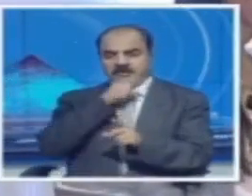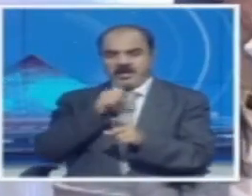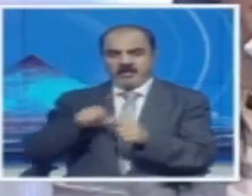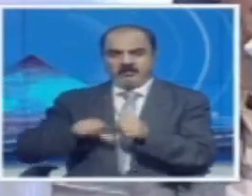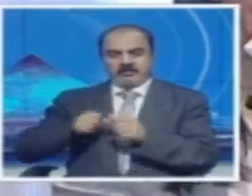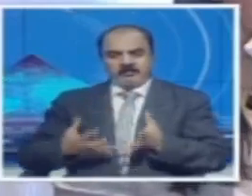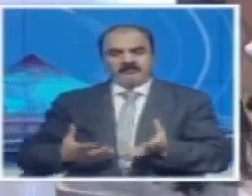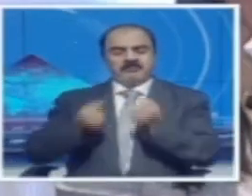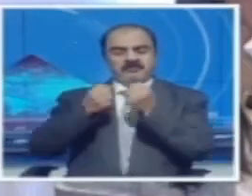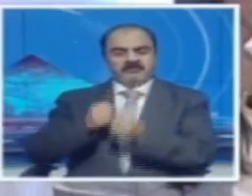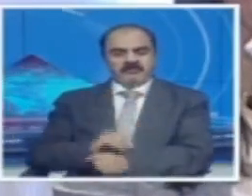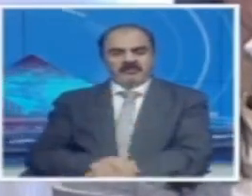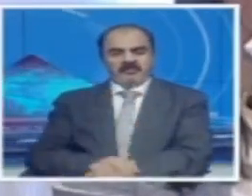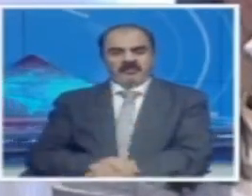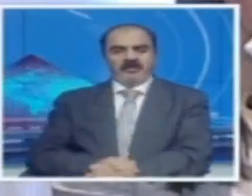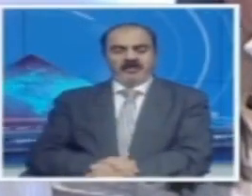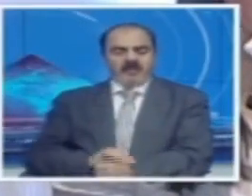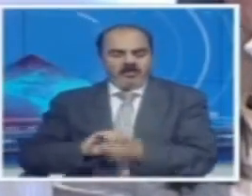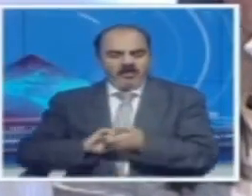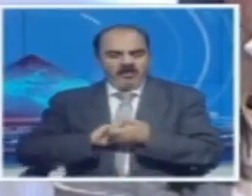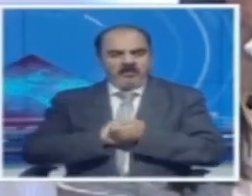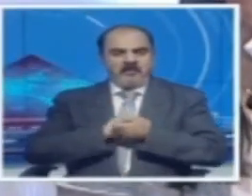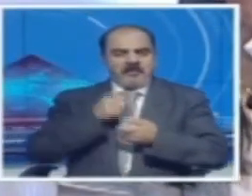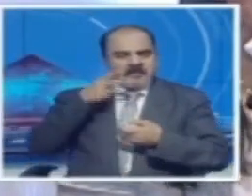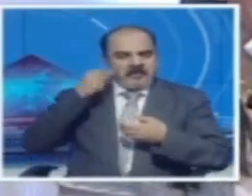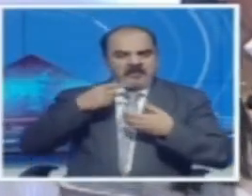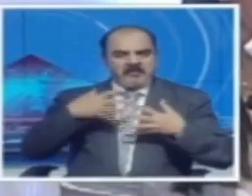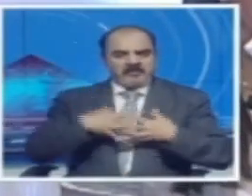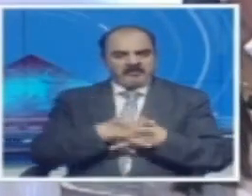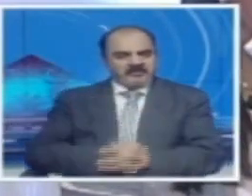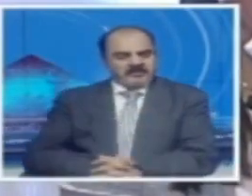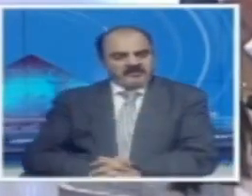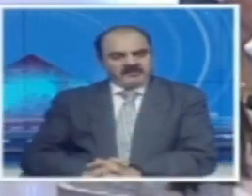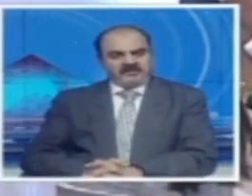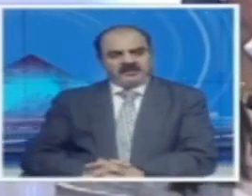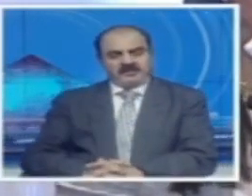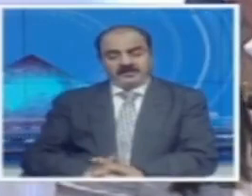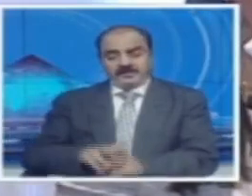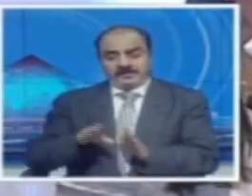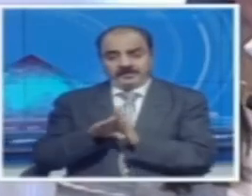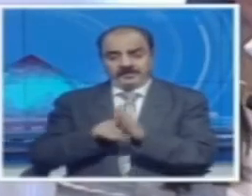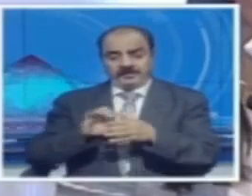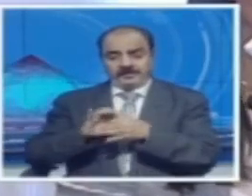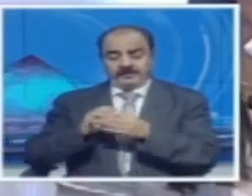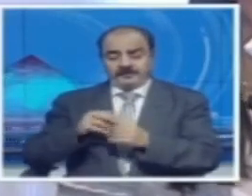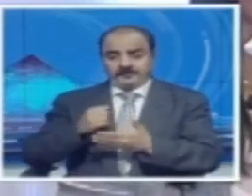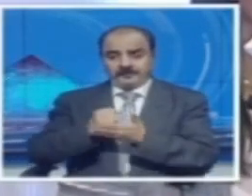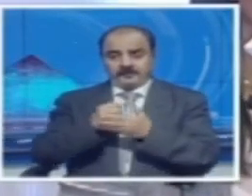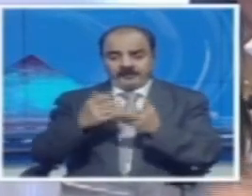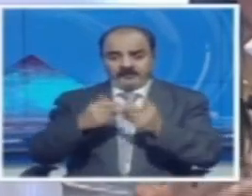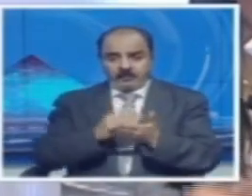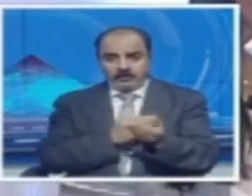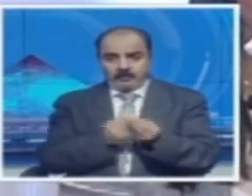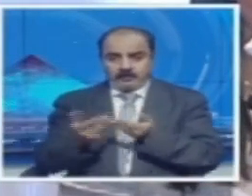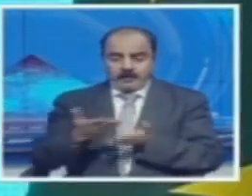للتنمية، من خلال التعاون مع إيطاليا، من خلال منظمة التعاون الاقتصادي